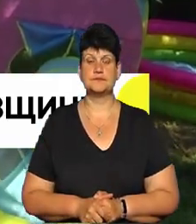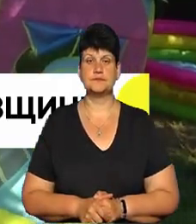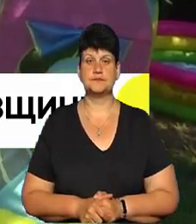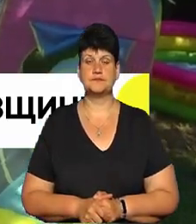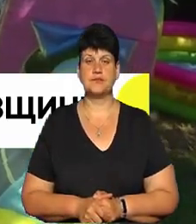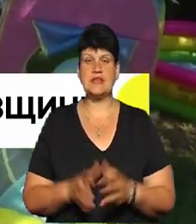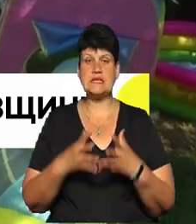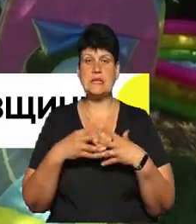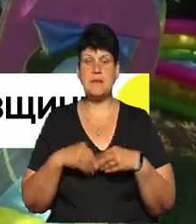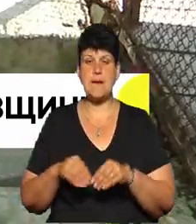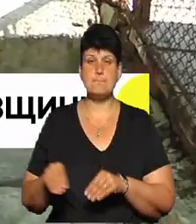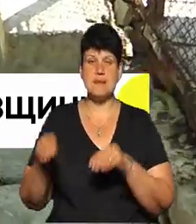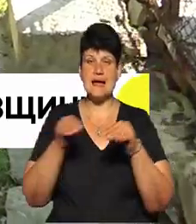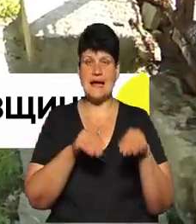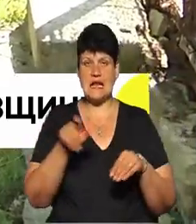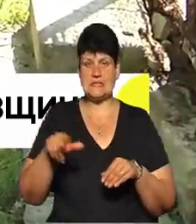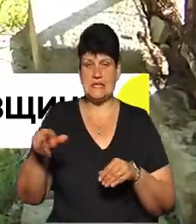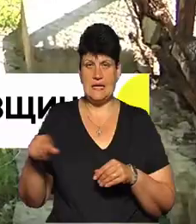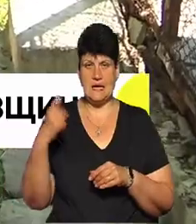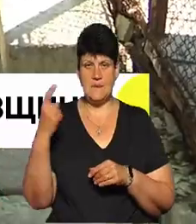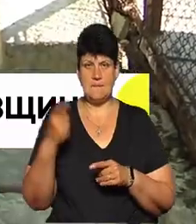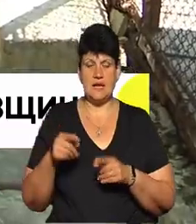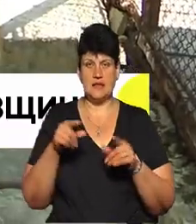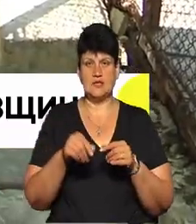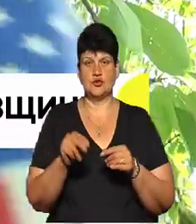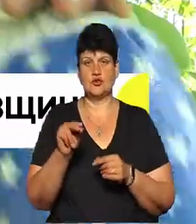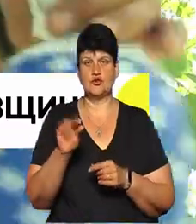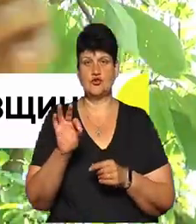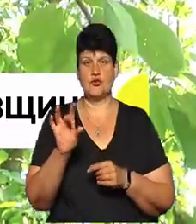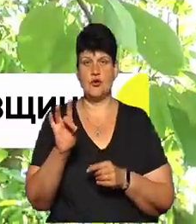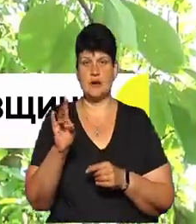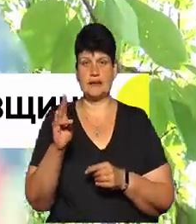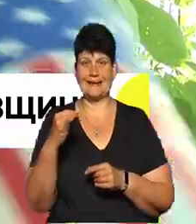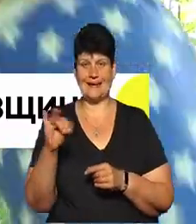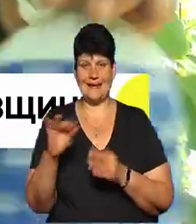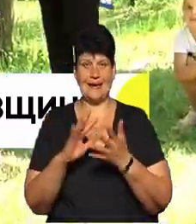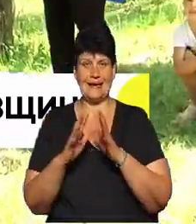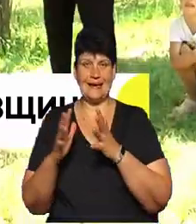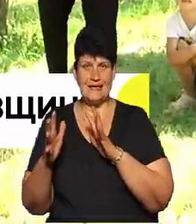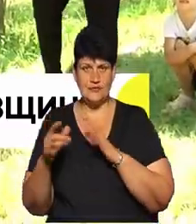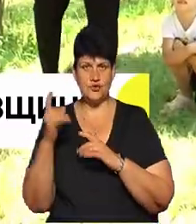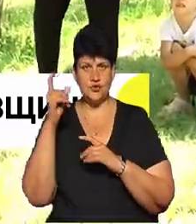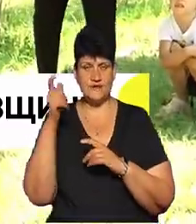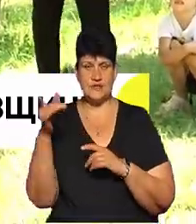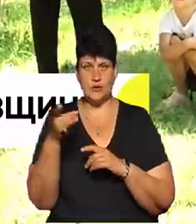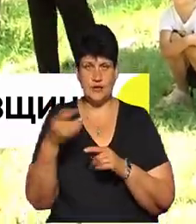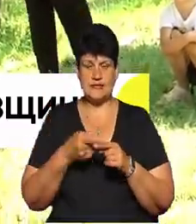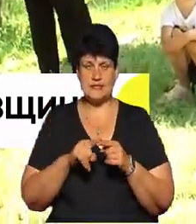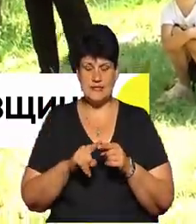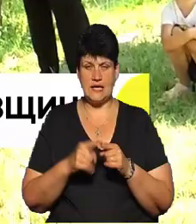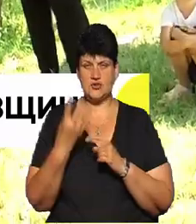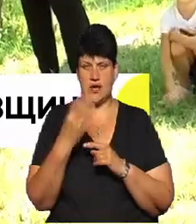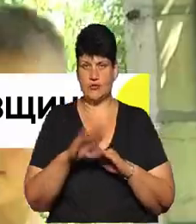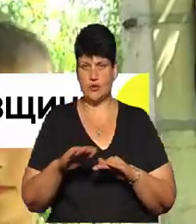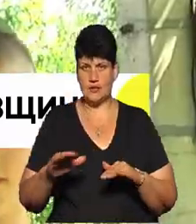Сім'я переселенців з Харківщини переїхала на хутір Чорний Ліс на Чортківщині. Це Євген, його дружина Олександра та 4